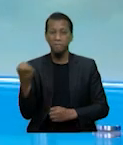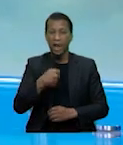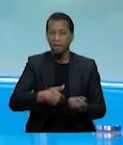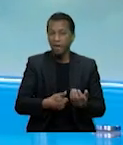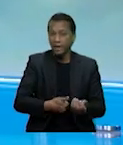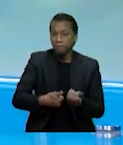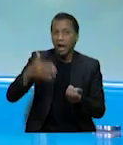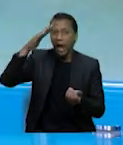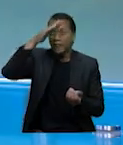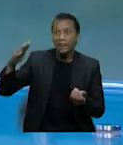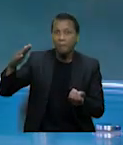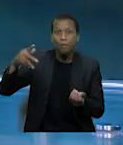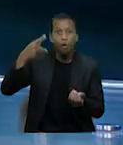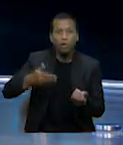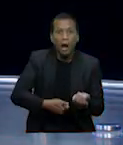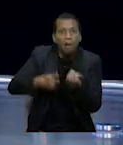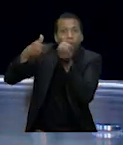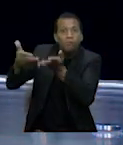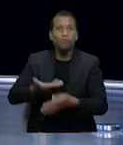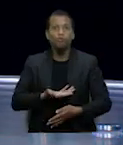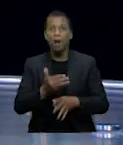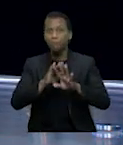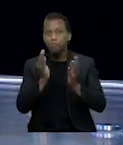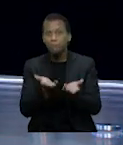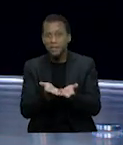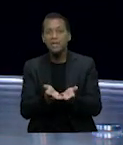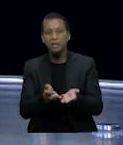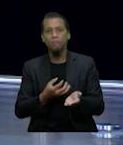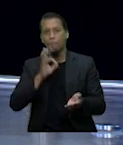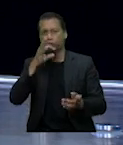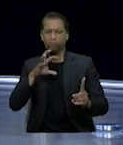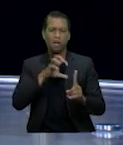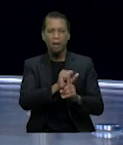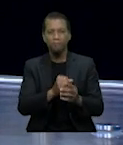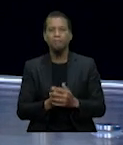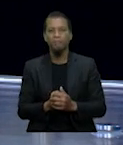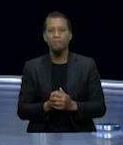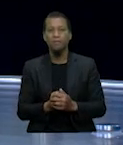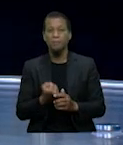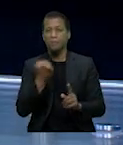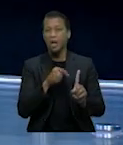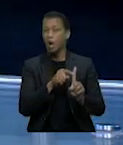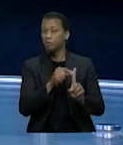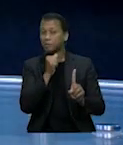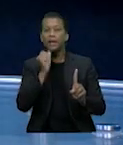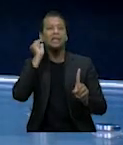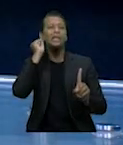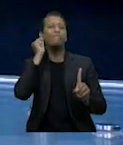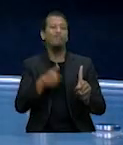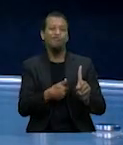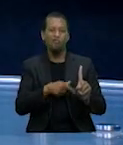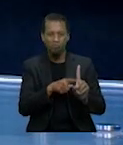Pemirsa, polisi menangkap pelaku pembuang bayi di atap rumah kontrakan di Sukabumi, Jawa Barat. Pelaku yang merupakan ibu bayi